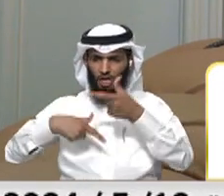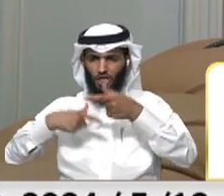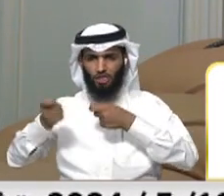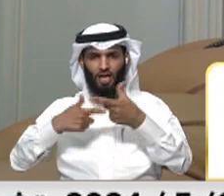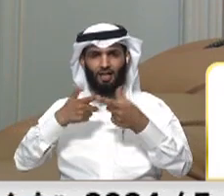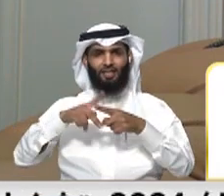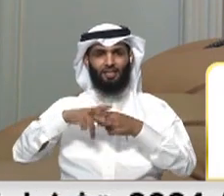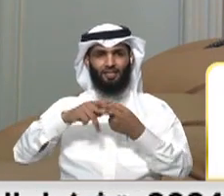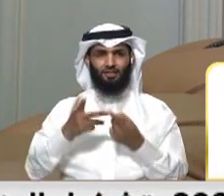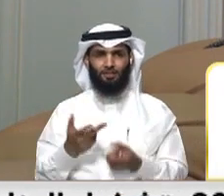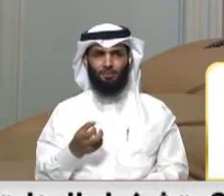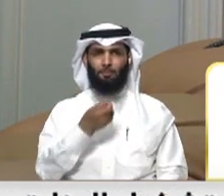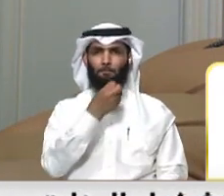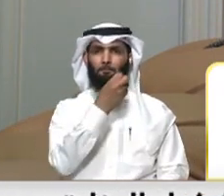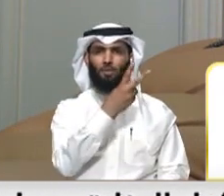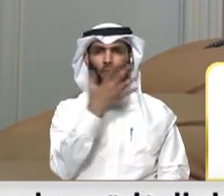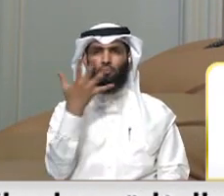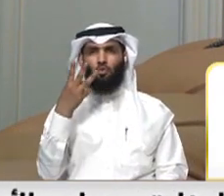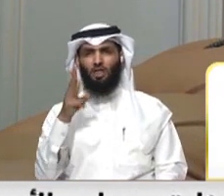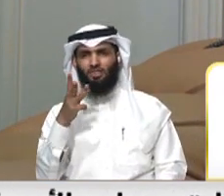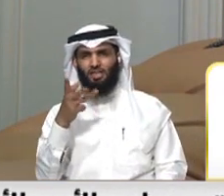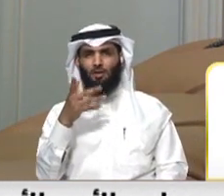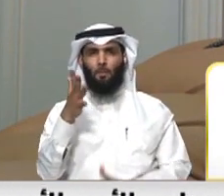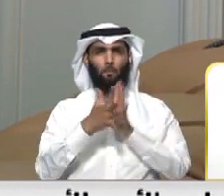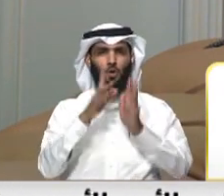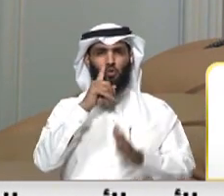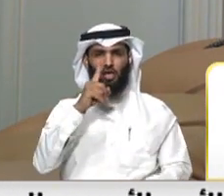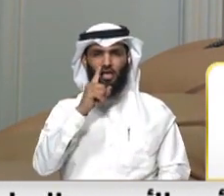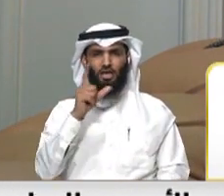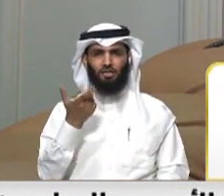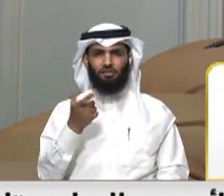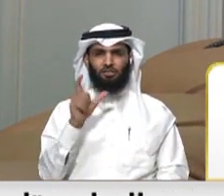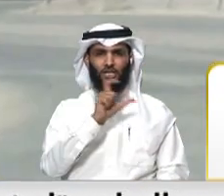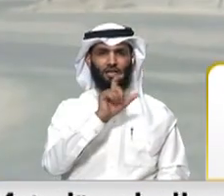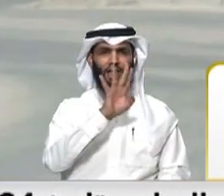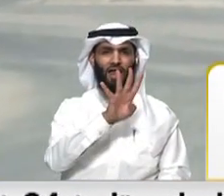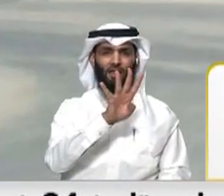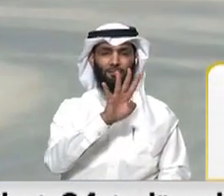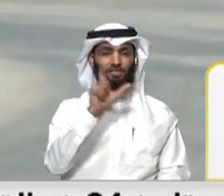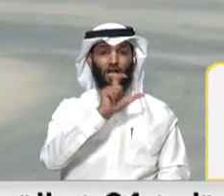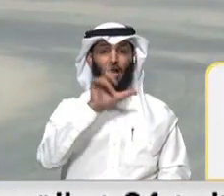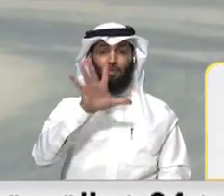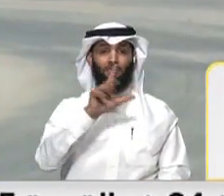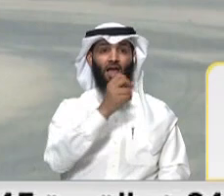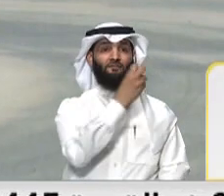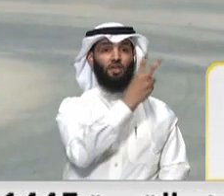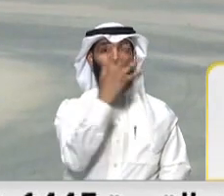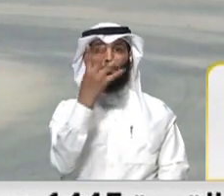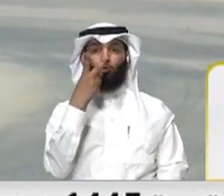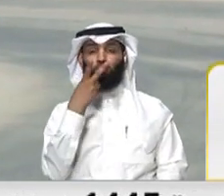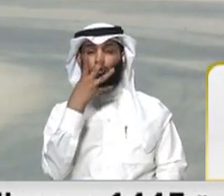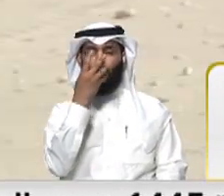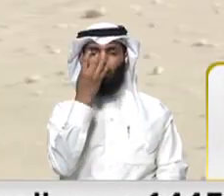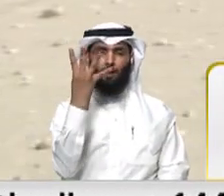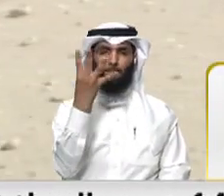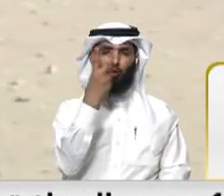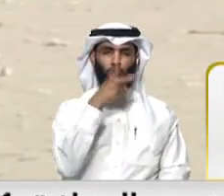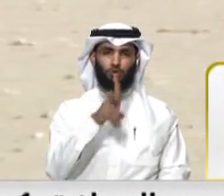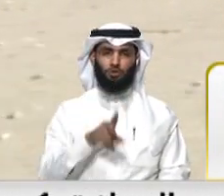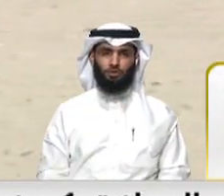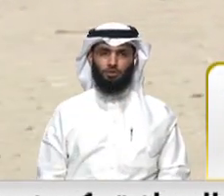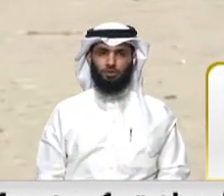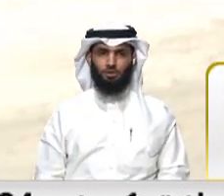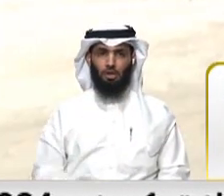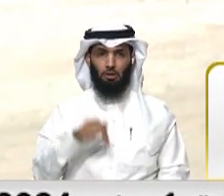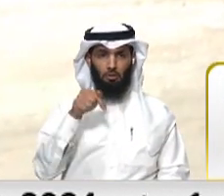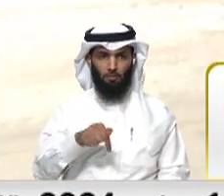تقريبا ب 322 مليون دينار كويتي في شهر مايو 2024 ويرى الخبراء العقاريون ان السوق العقاري المحلي